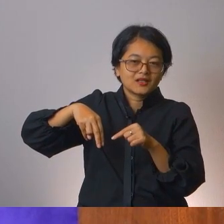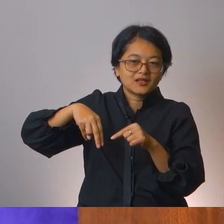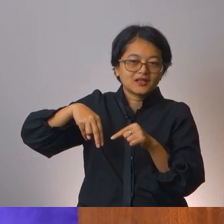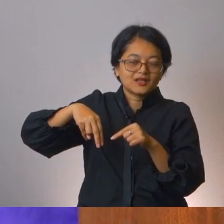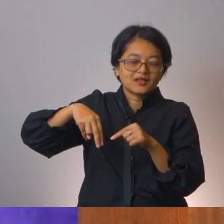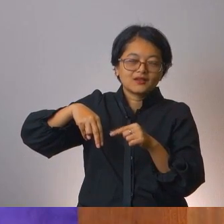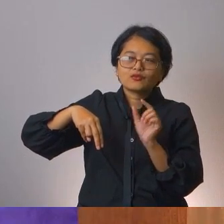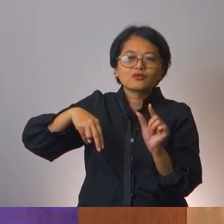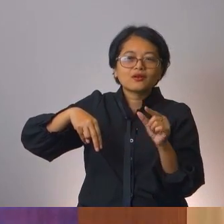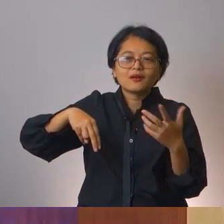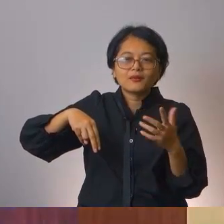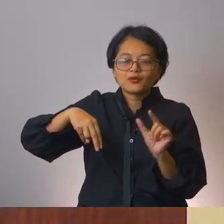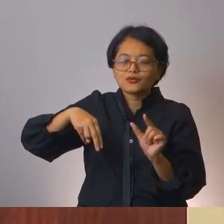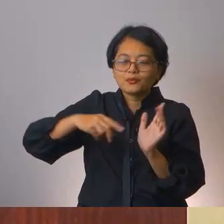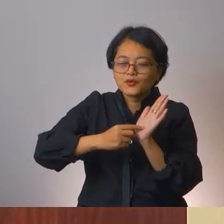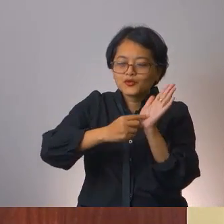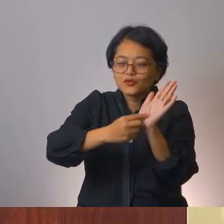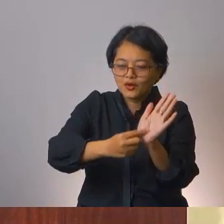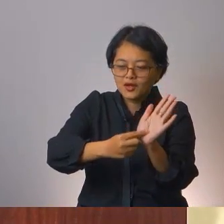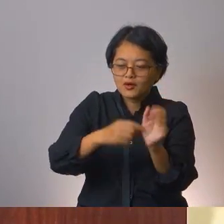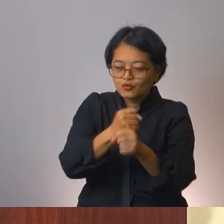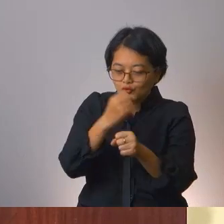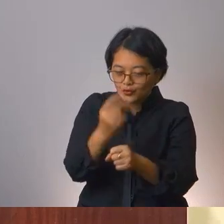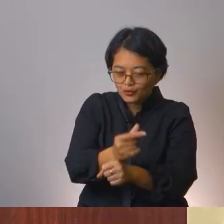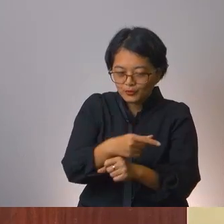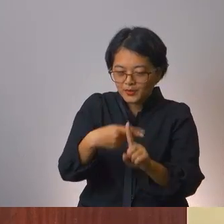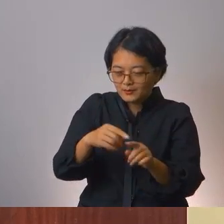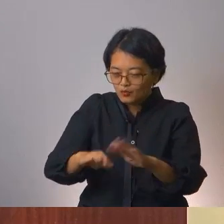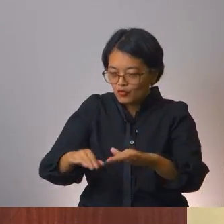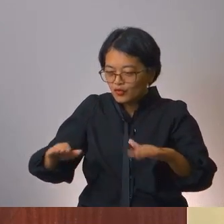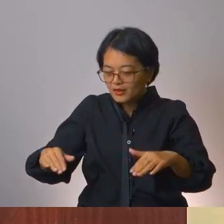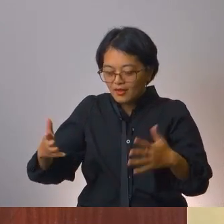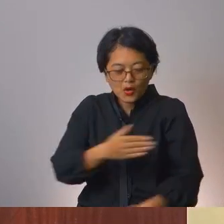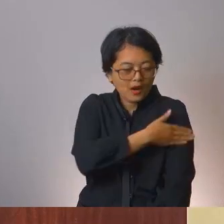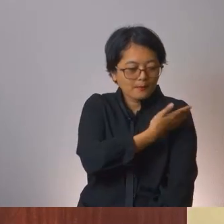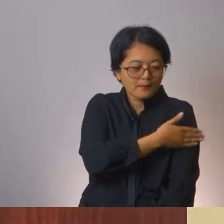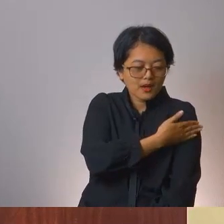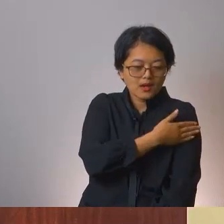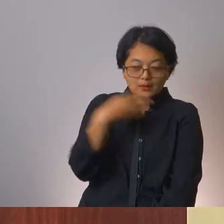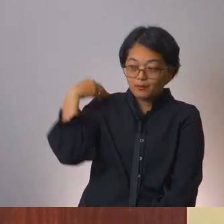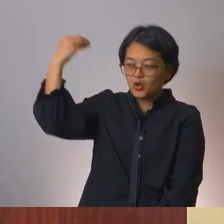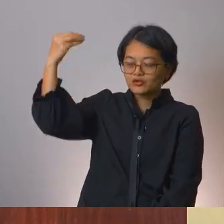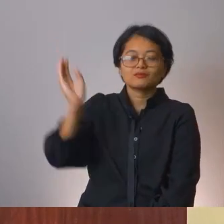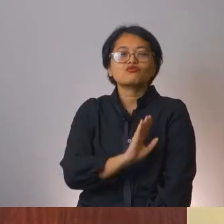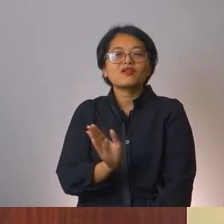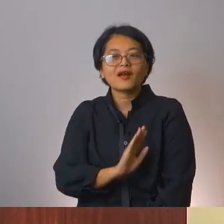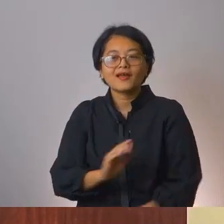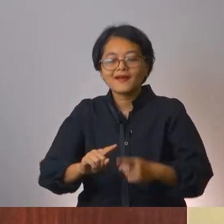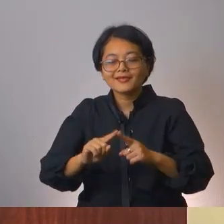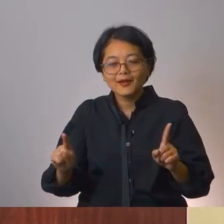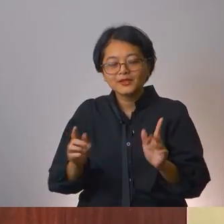dan bawahan, bukan guru dan muridnya, tetapi sebagai seorang